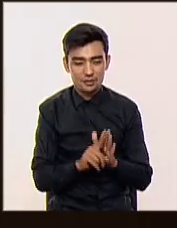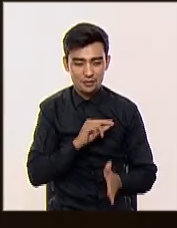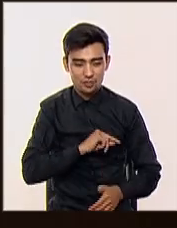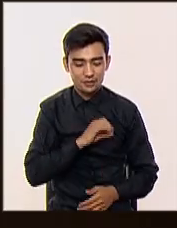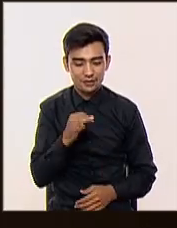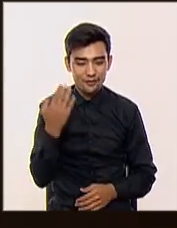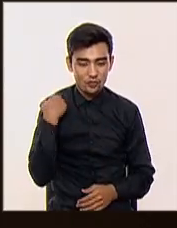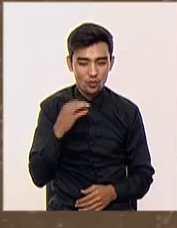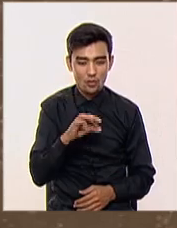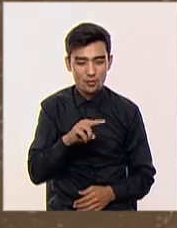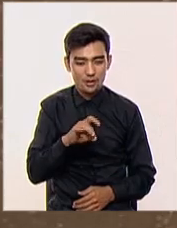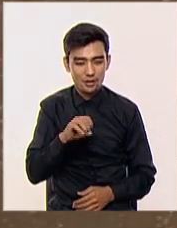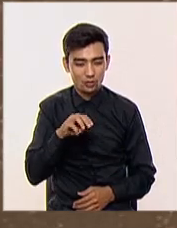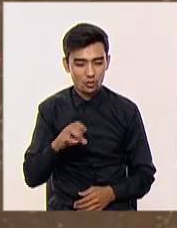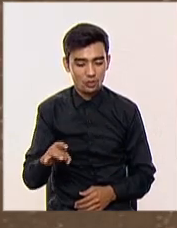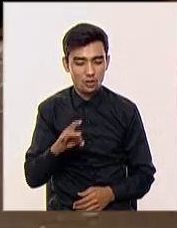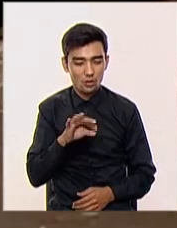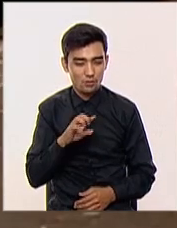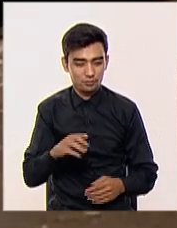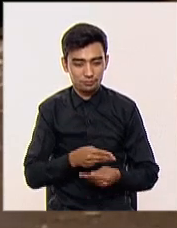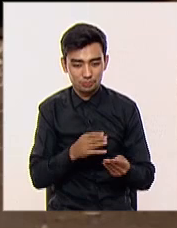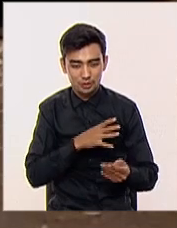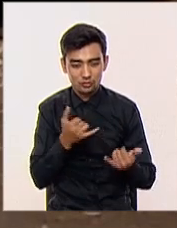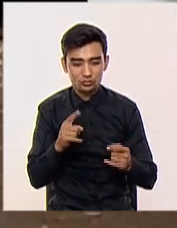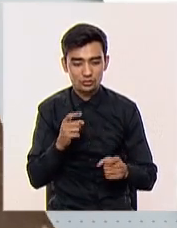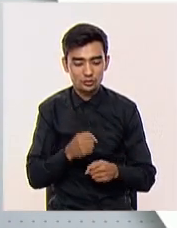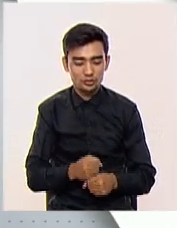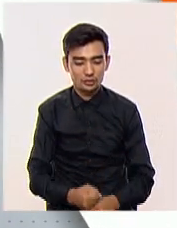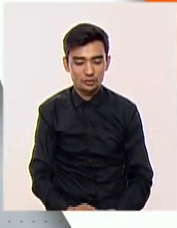карты выдавал оператор РОП. Каковы условия на этот раз?